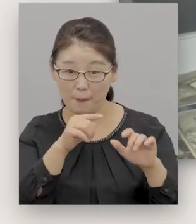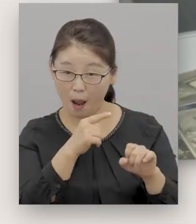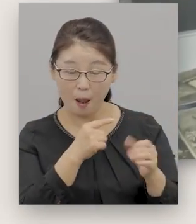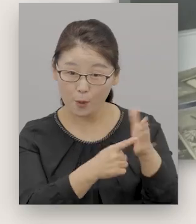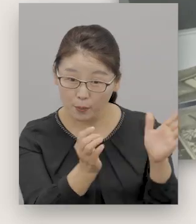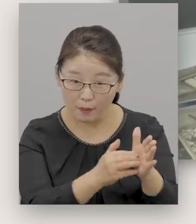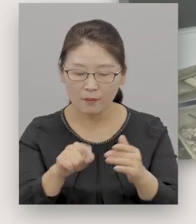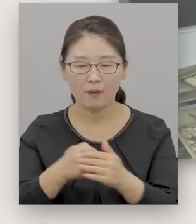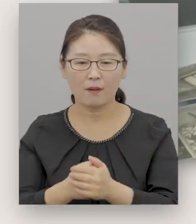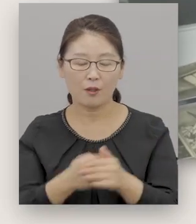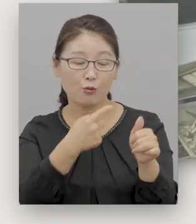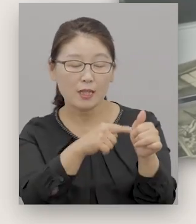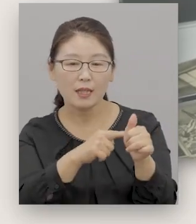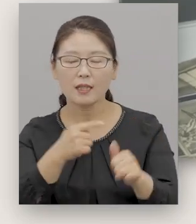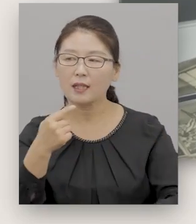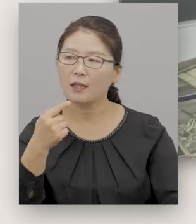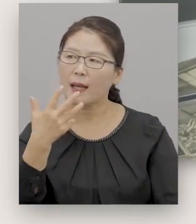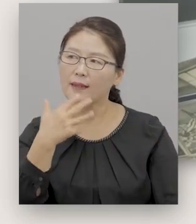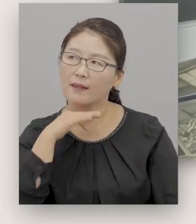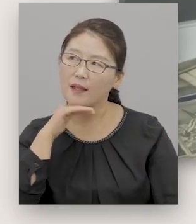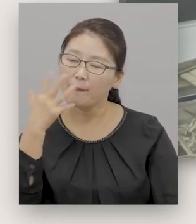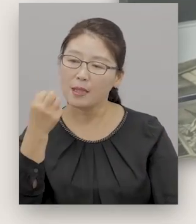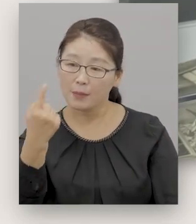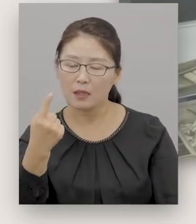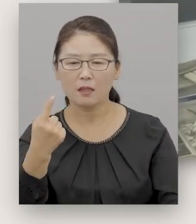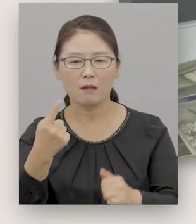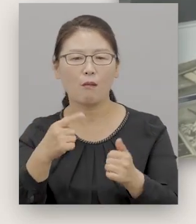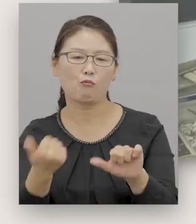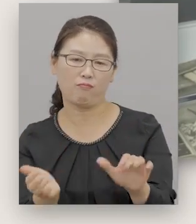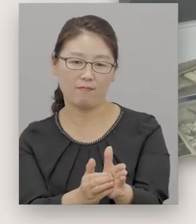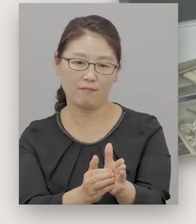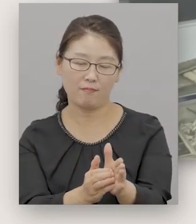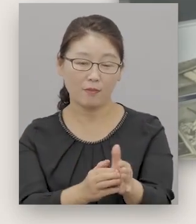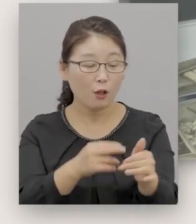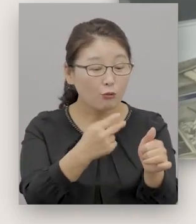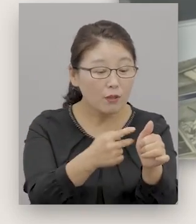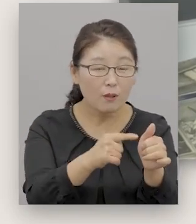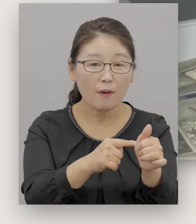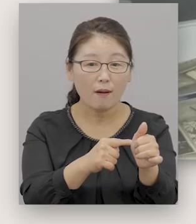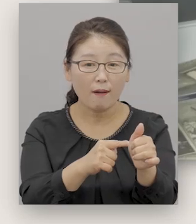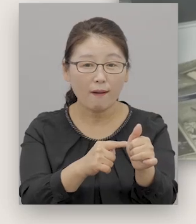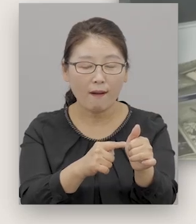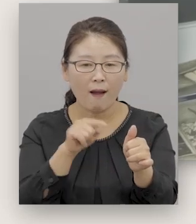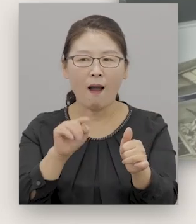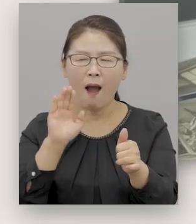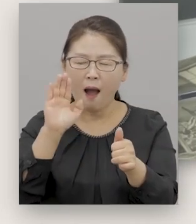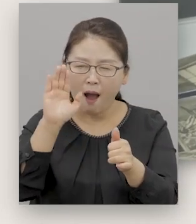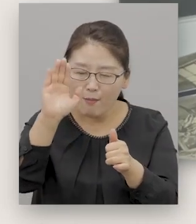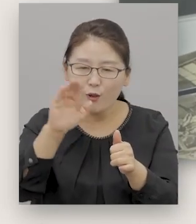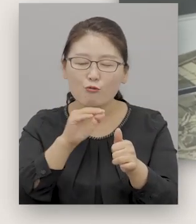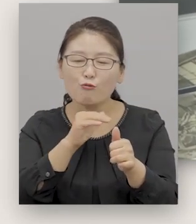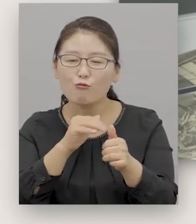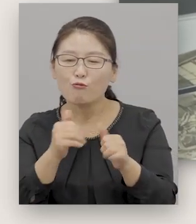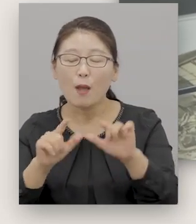81세에 생을 마감하게 됩니다. 그러니까 사실 본인이 살지 못했었던 그 이후의 그 모습을 상상을 하면서 연출을